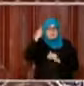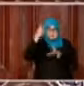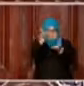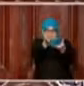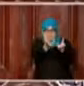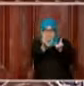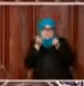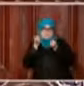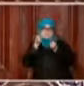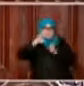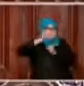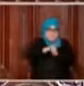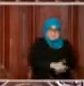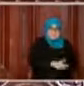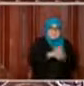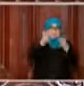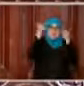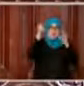سلبه إياها